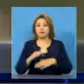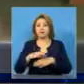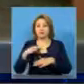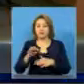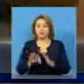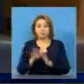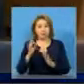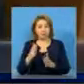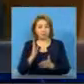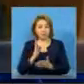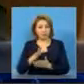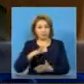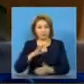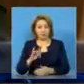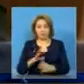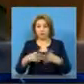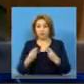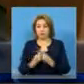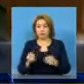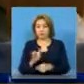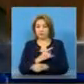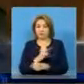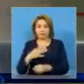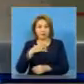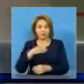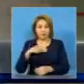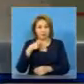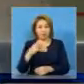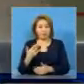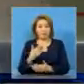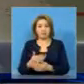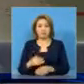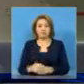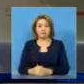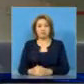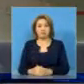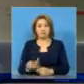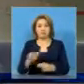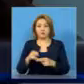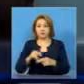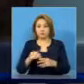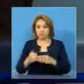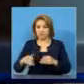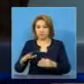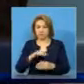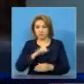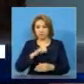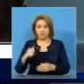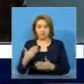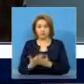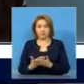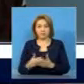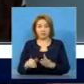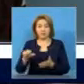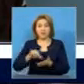жібермеген. Отбасында немерелеріне де мұндай науқанның маңыздылығын айтып отыратындығын жеткізді. Осы жердің өзінде мысалы қанша болды, сонша